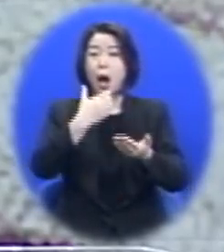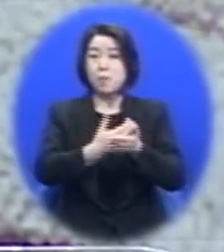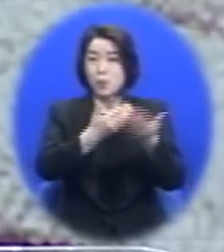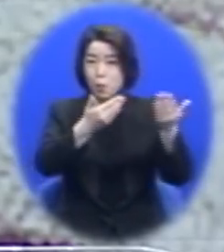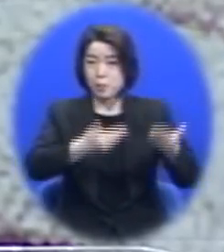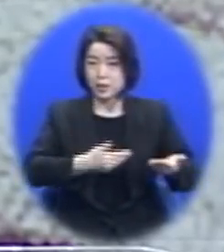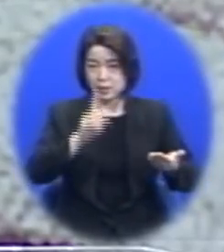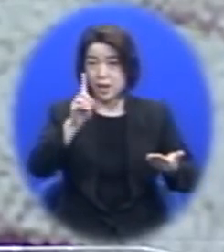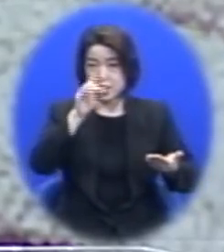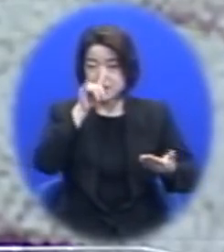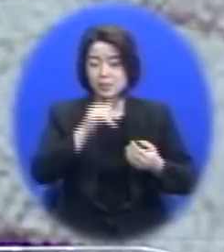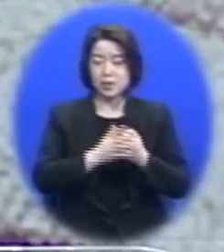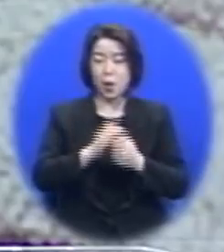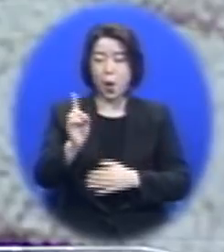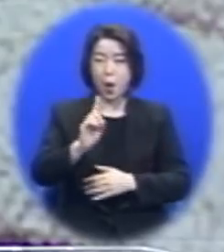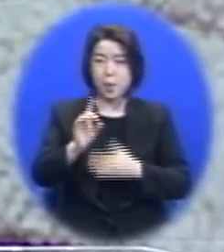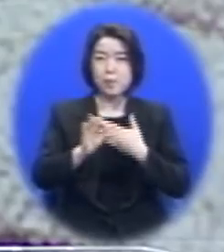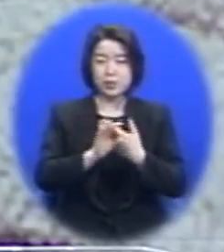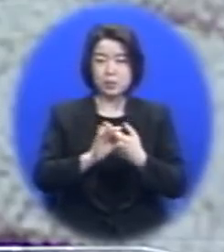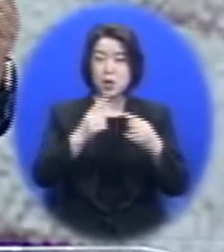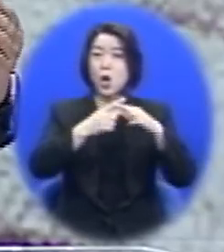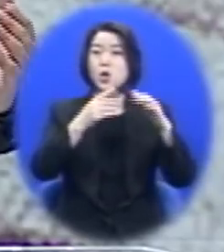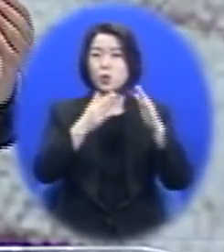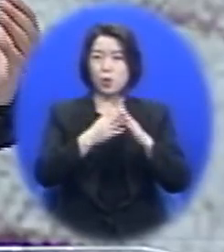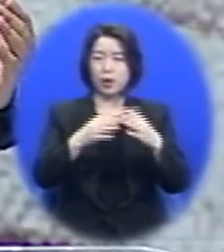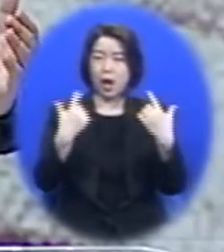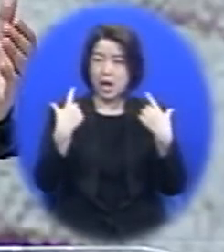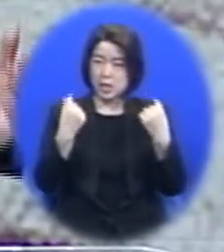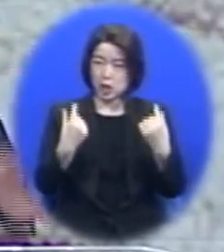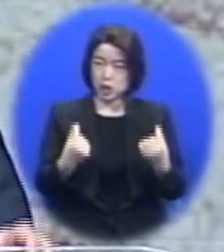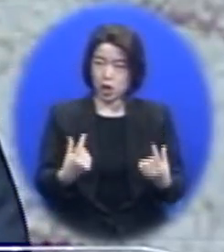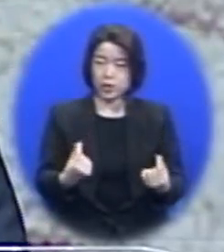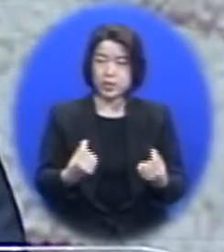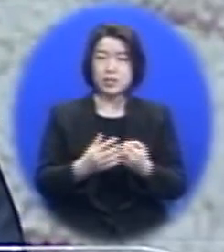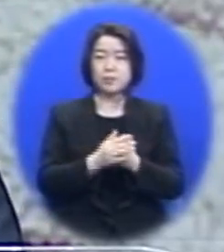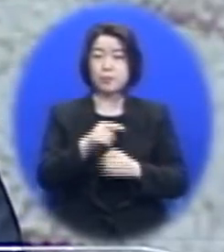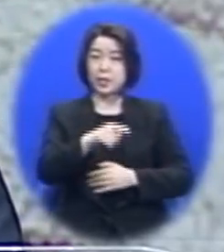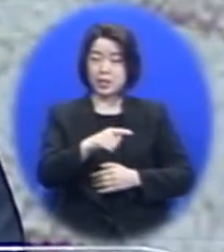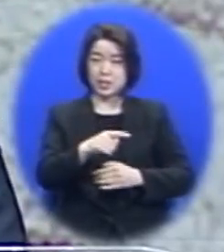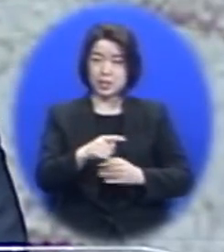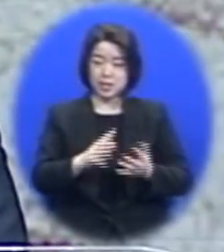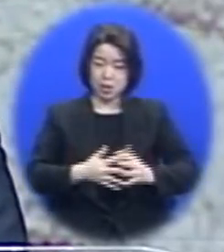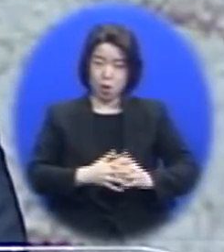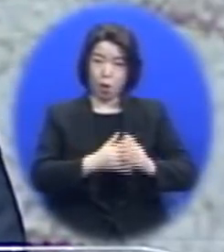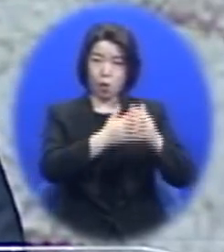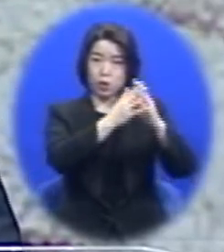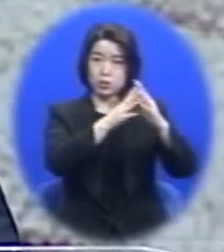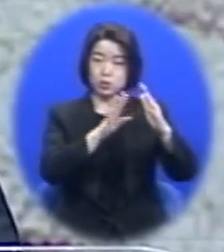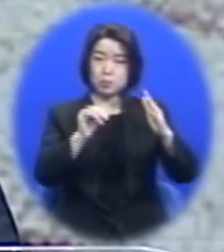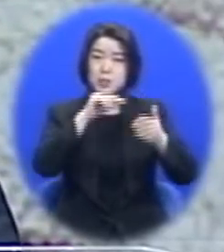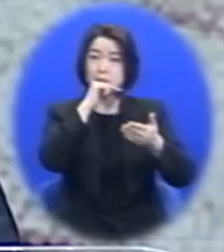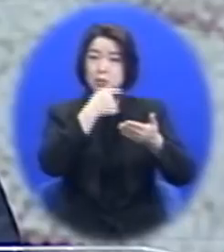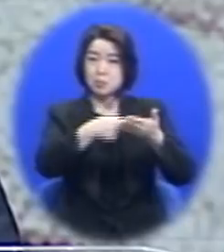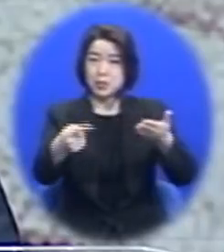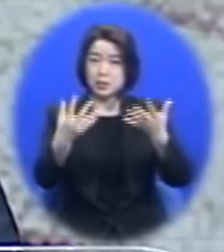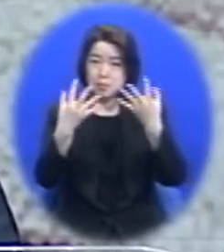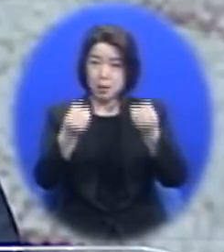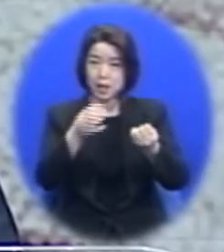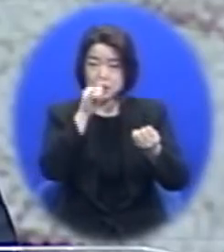왜 그러냐 그랬더니 아 교회가 여전히 예배당 건축비 부채가 나는데